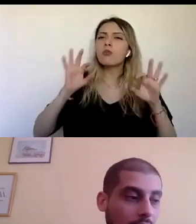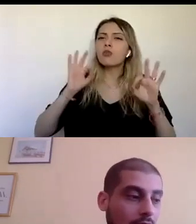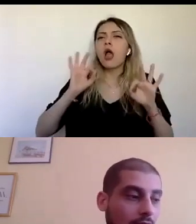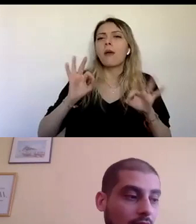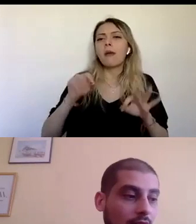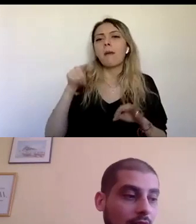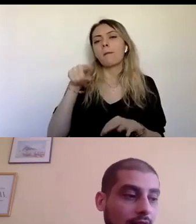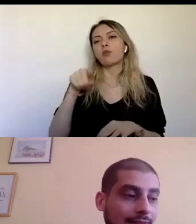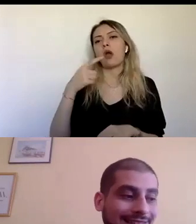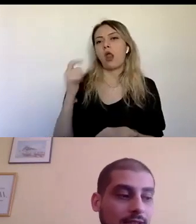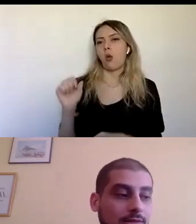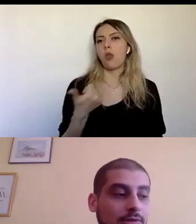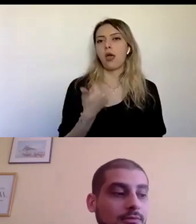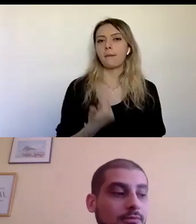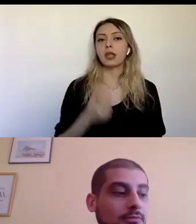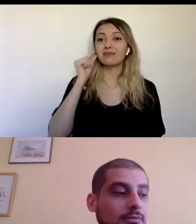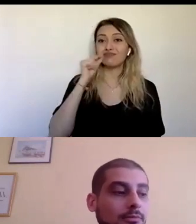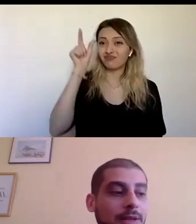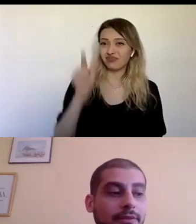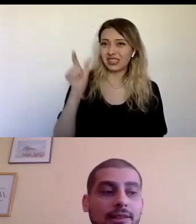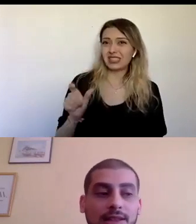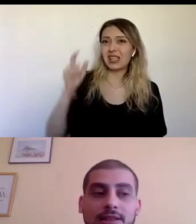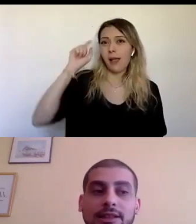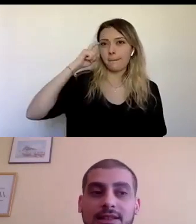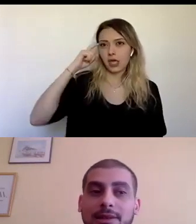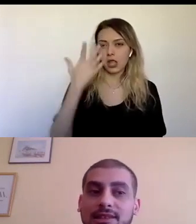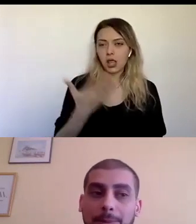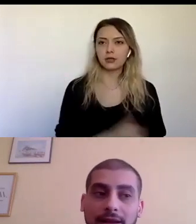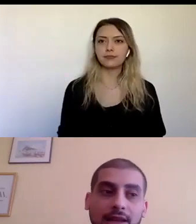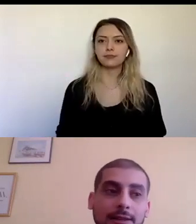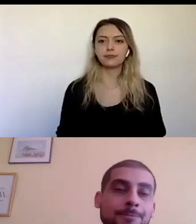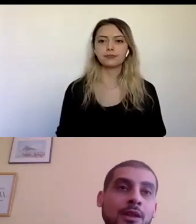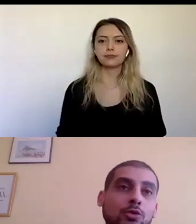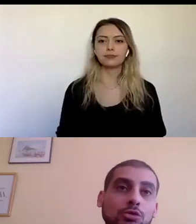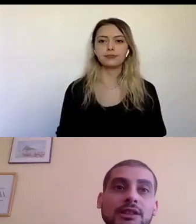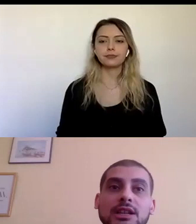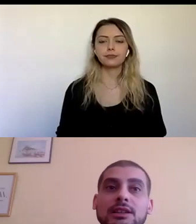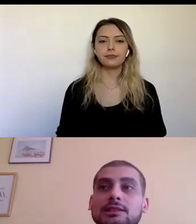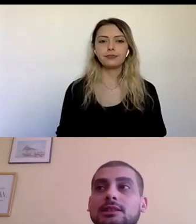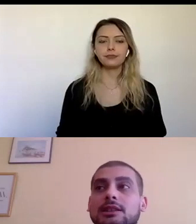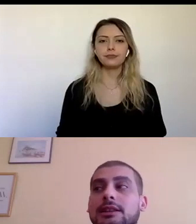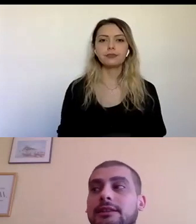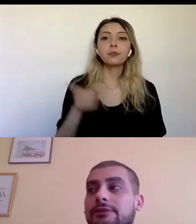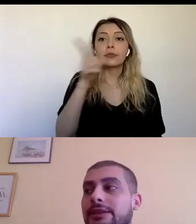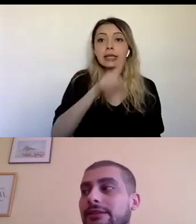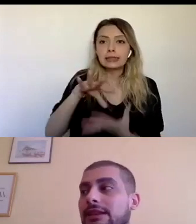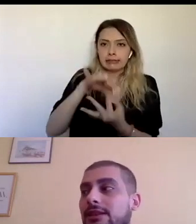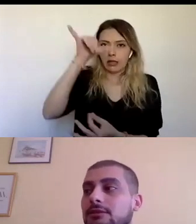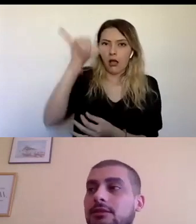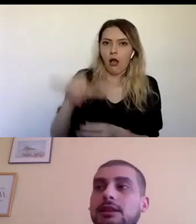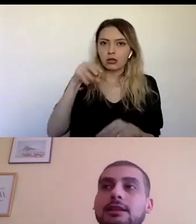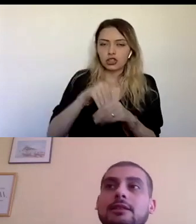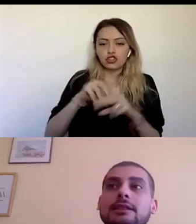çalışıyorum. Sizin bir insan hakkı izlemesi yaparken kullanacağınız